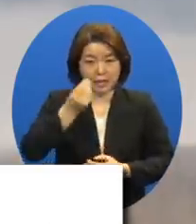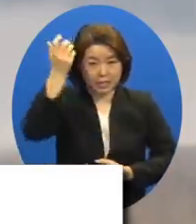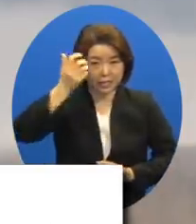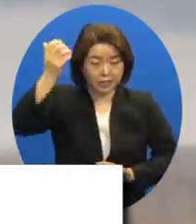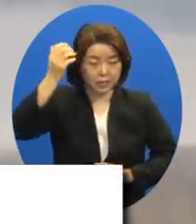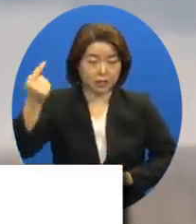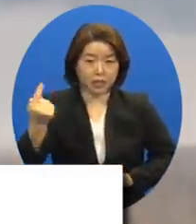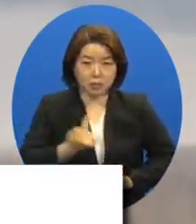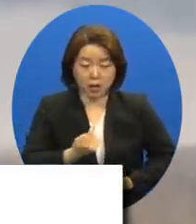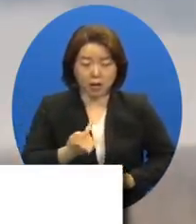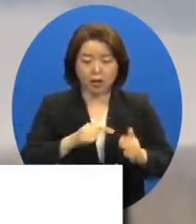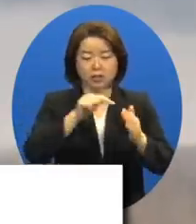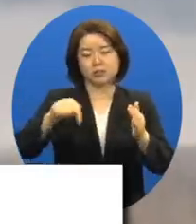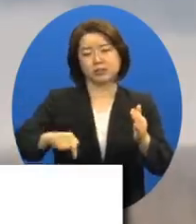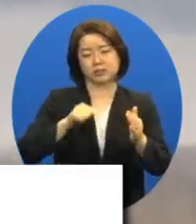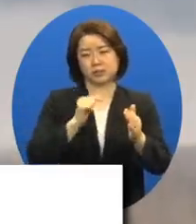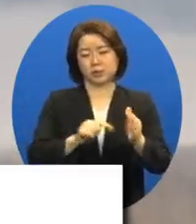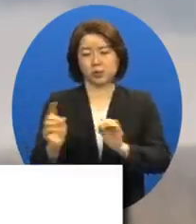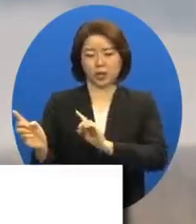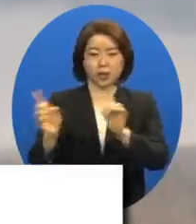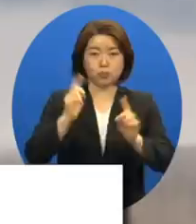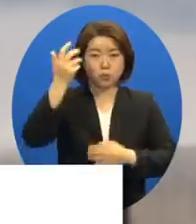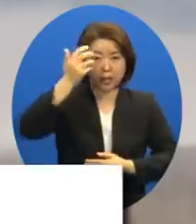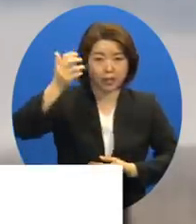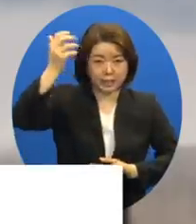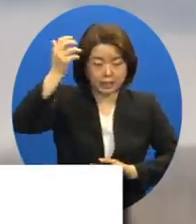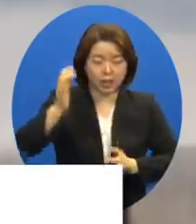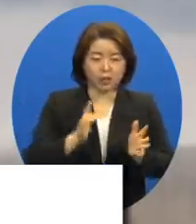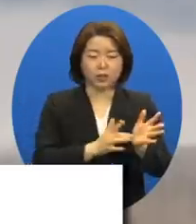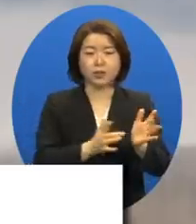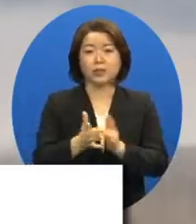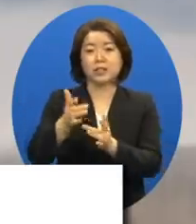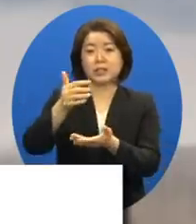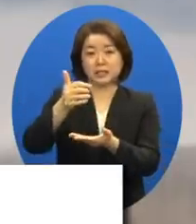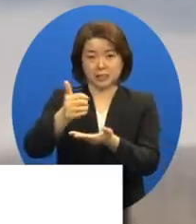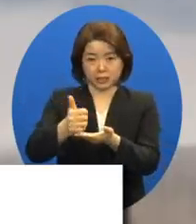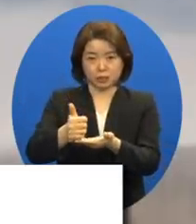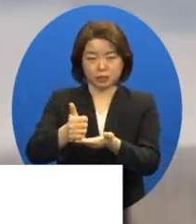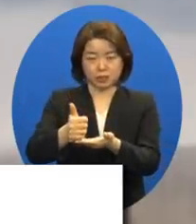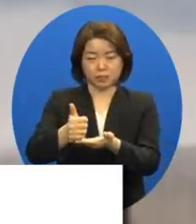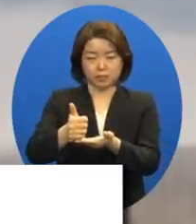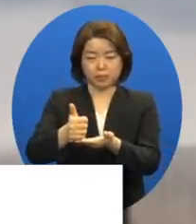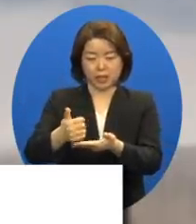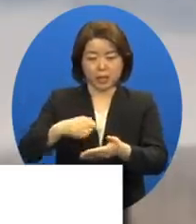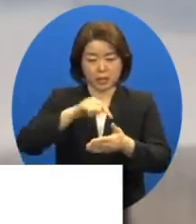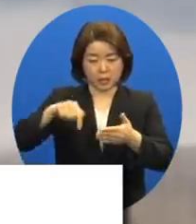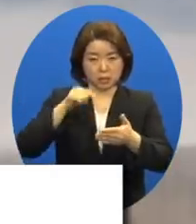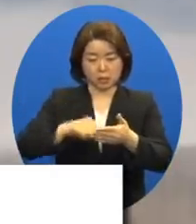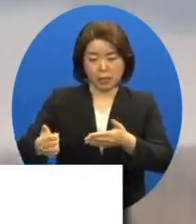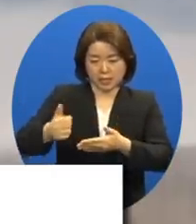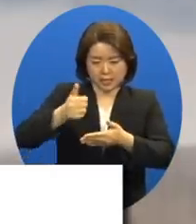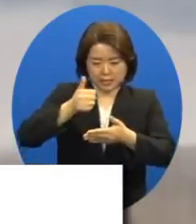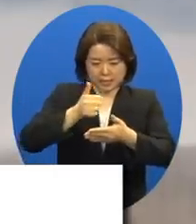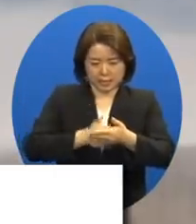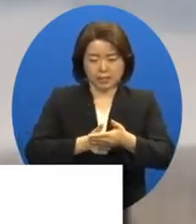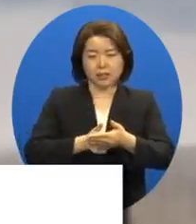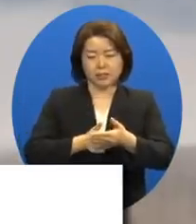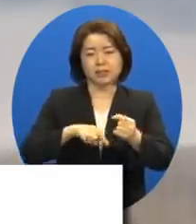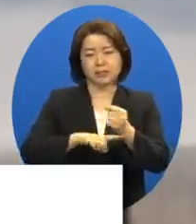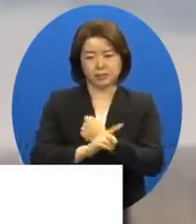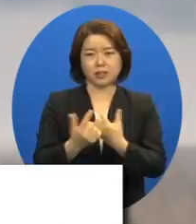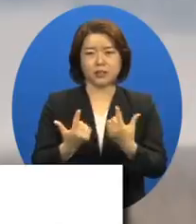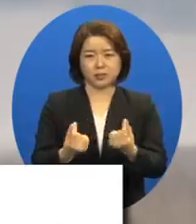그 속에 부활의 영이신 예수님 그 분이 그 마음에 임 하셨다는